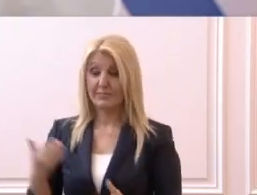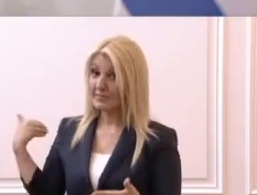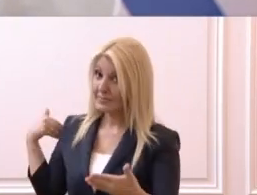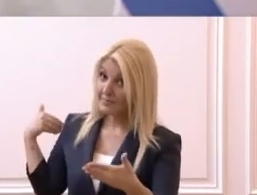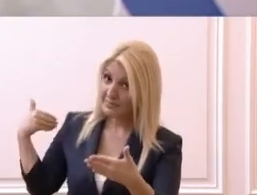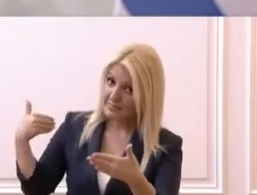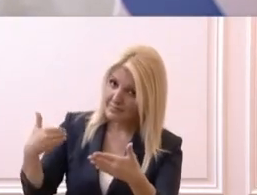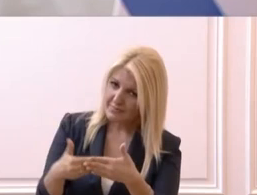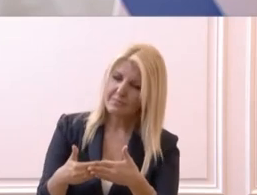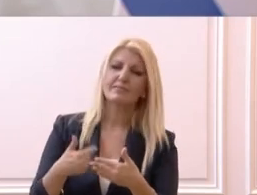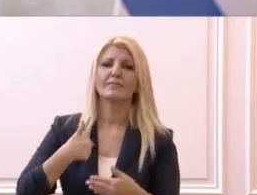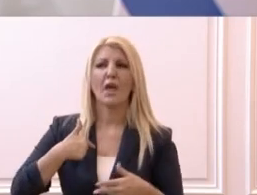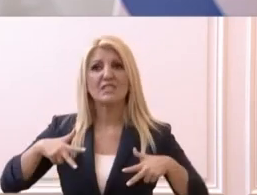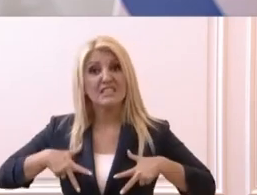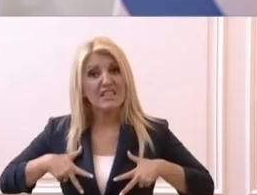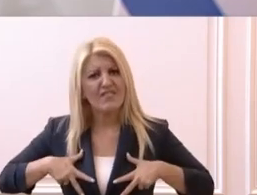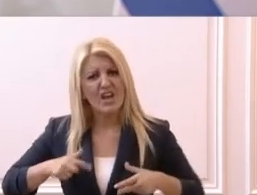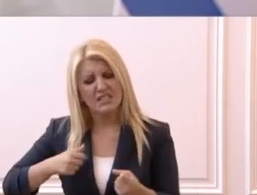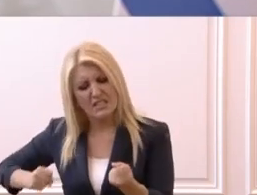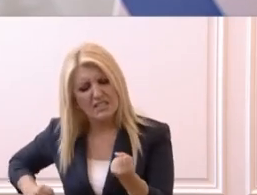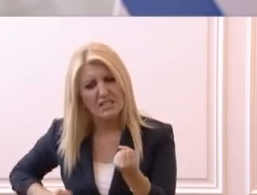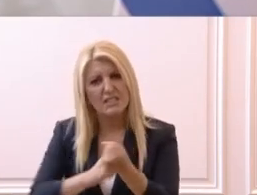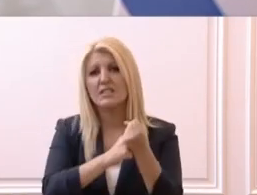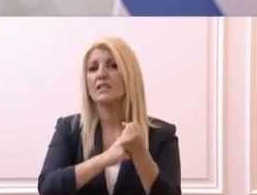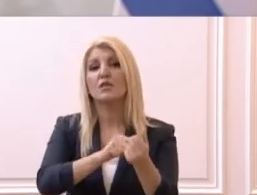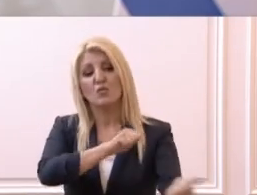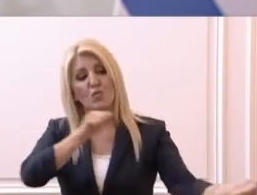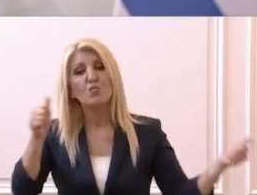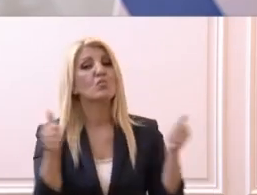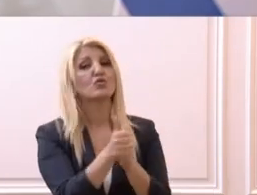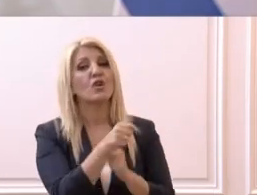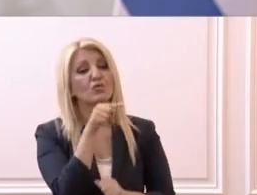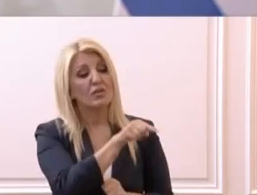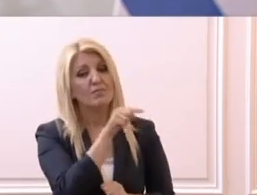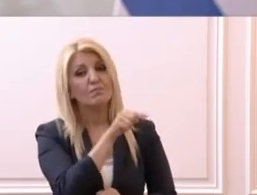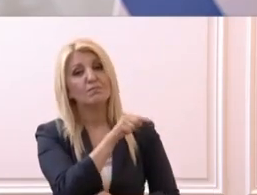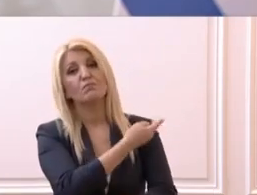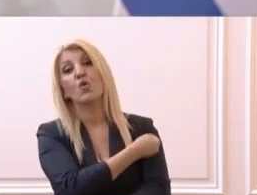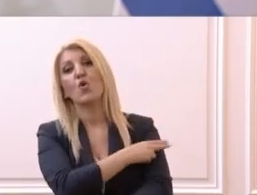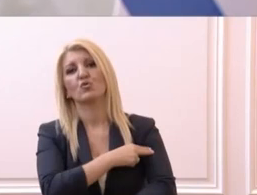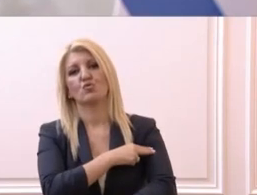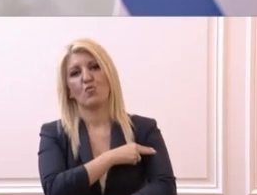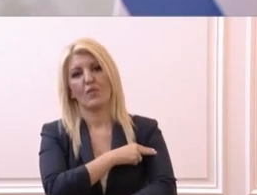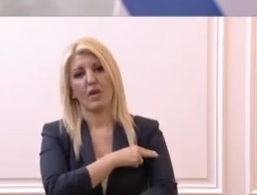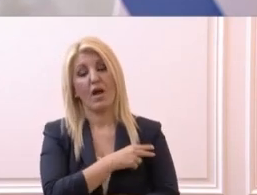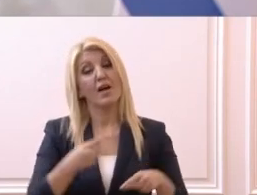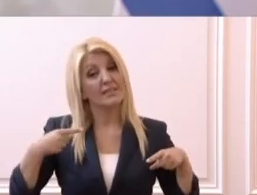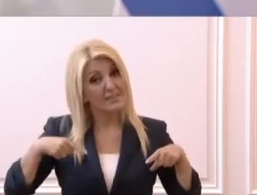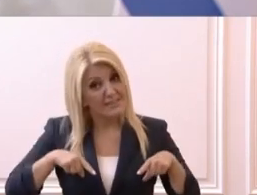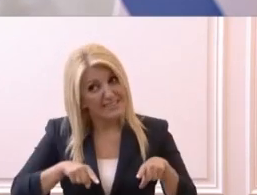η κυβέρνηση στήριξε πρώτα απ' όλα το σύστημα υγείας, αλλά ταυτόχρονα και τους